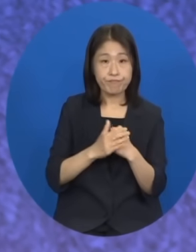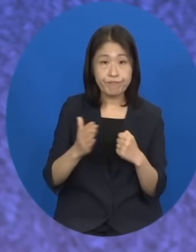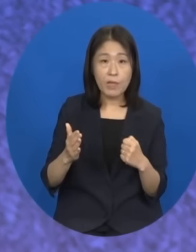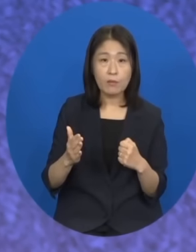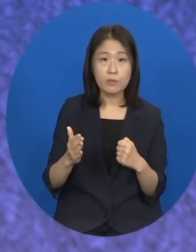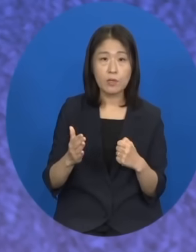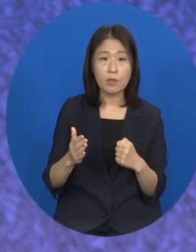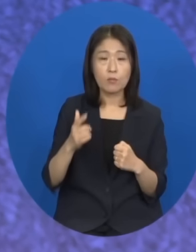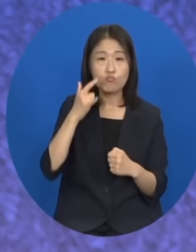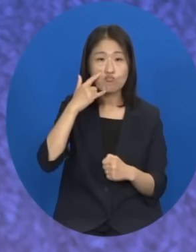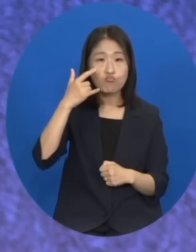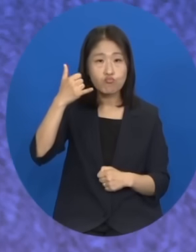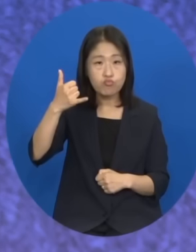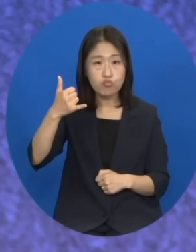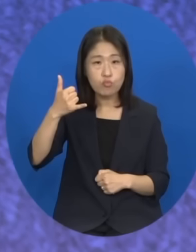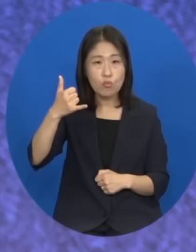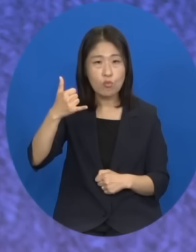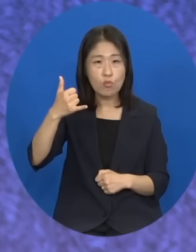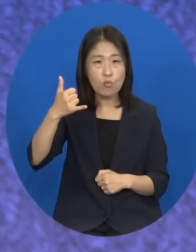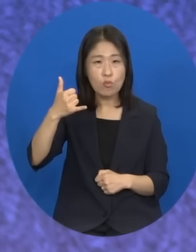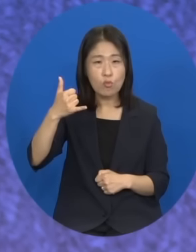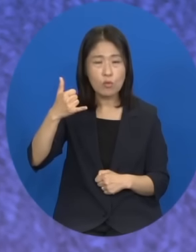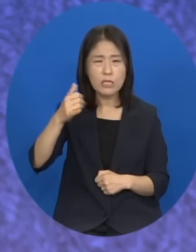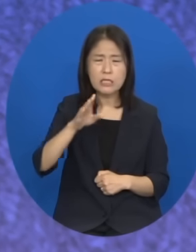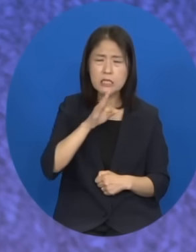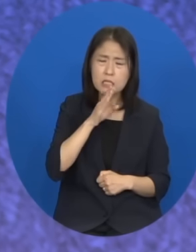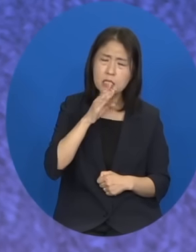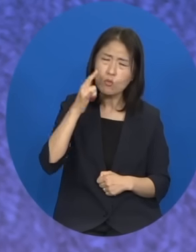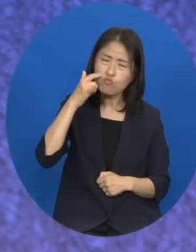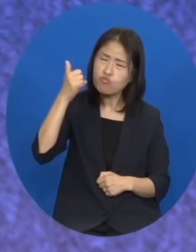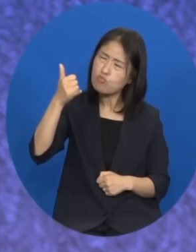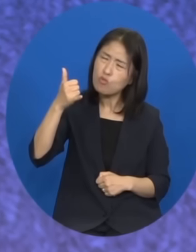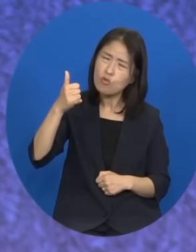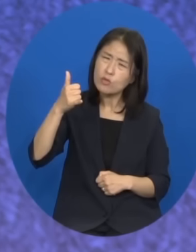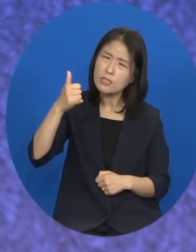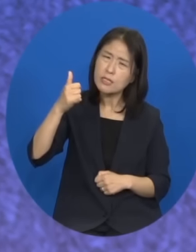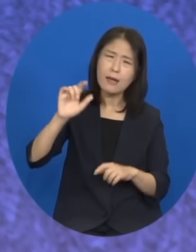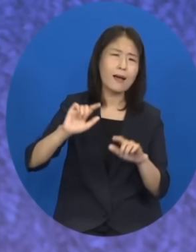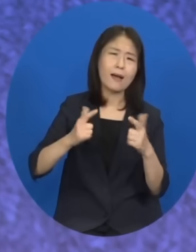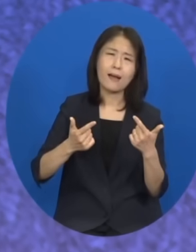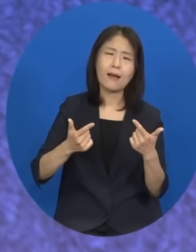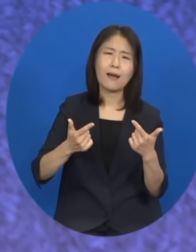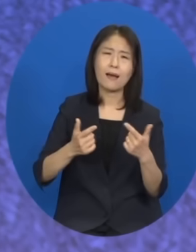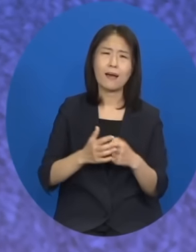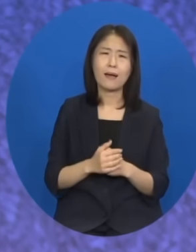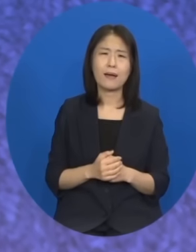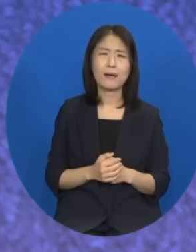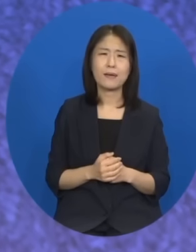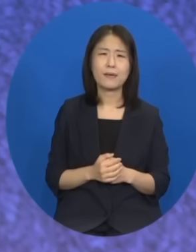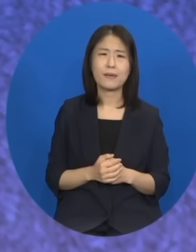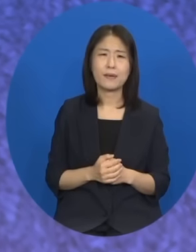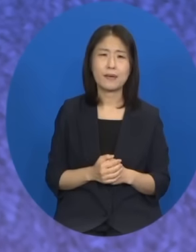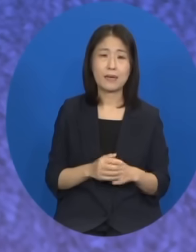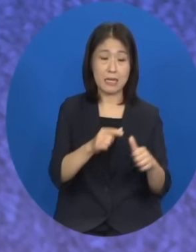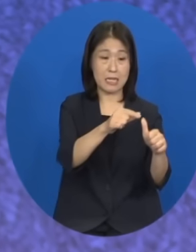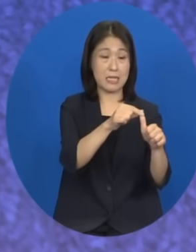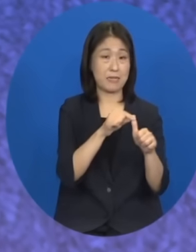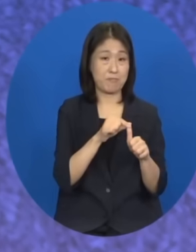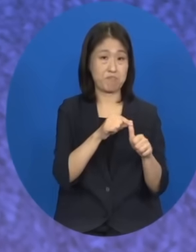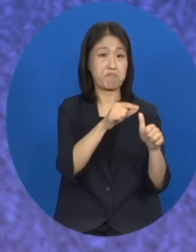그 부모님은 자기의 친부모라고 말하기가 참 어려워요. 아무래도 다르죠. 입양된